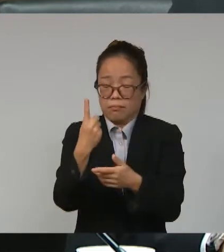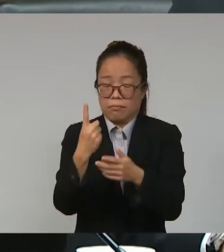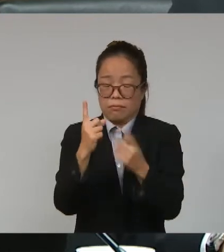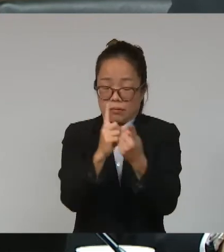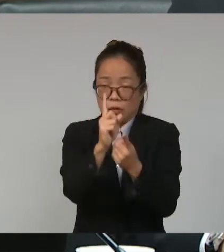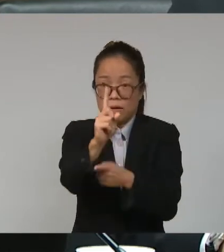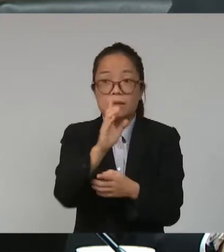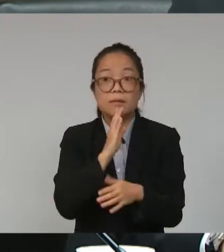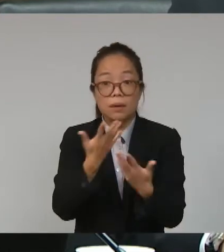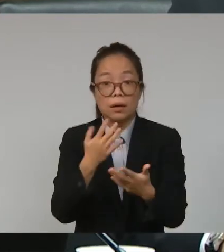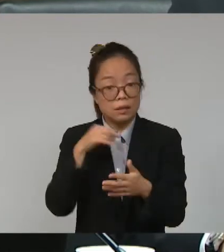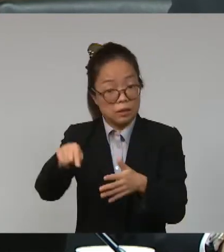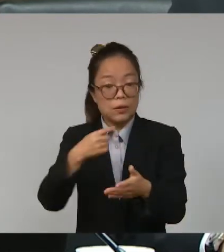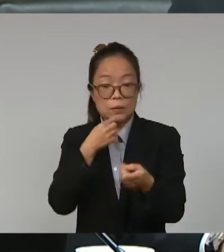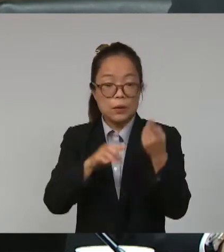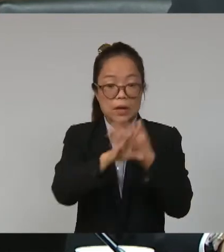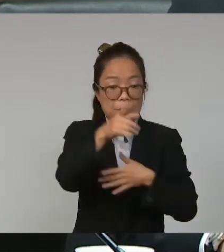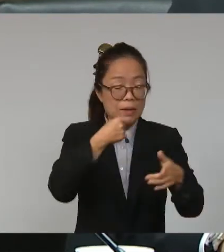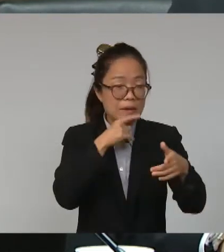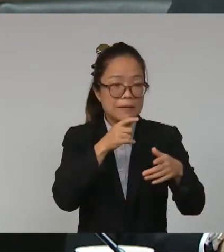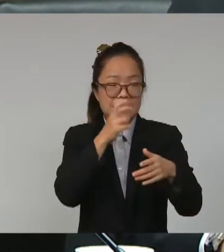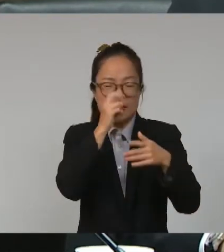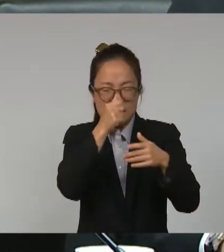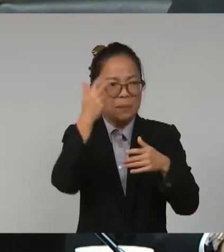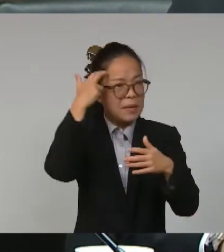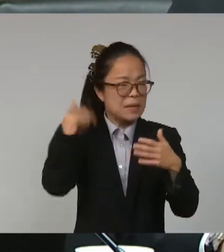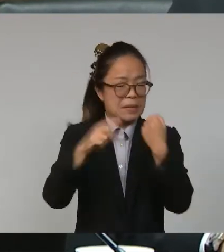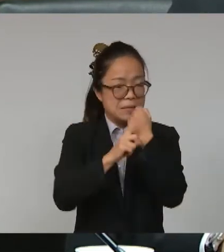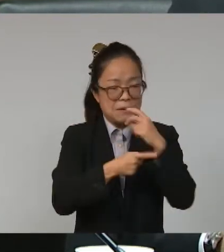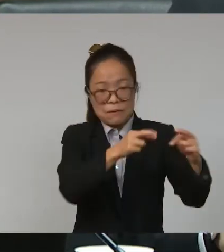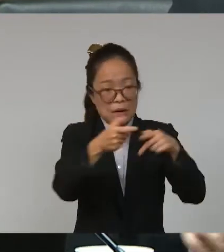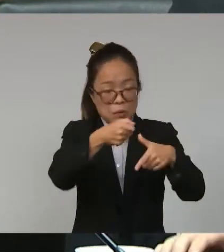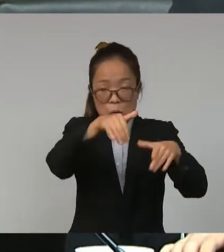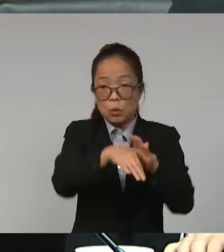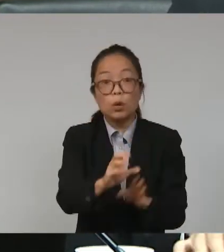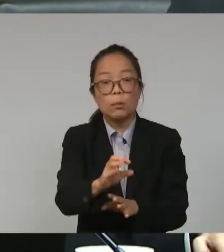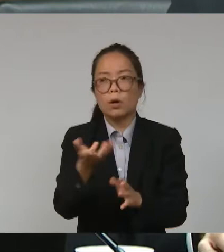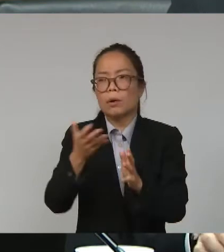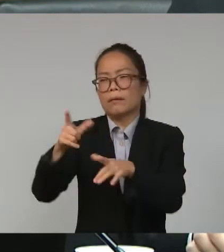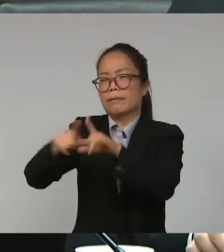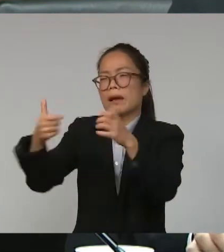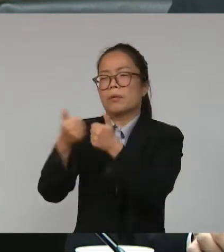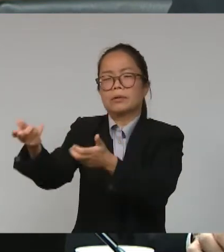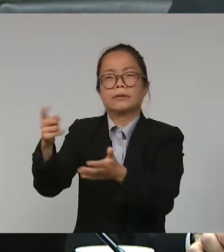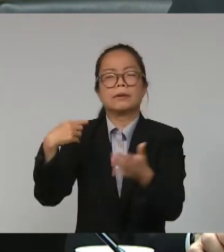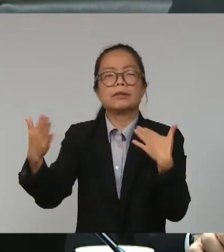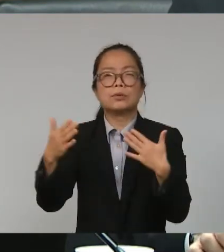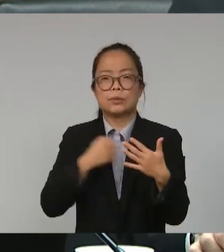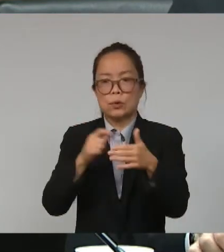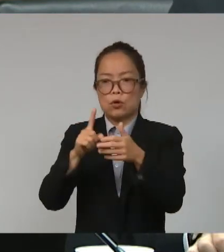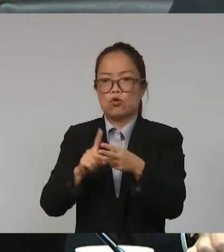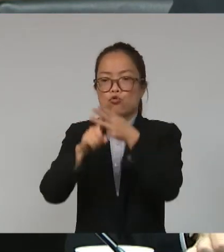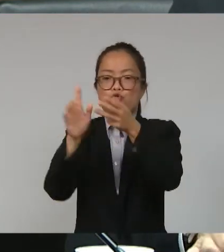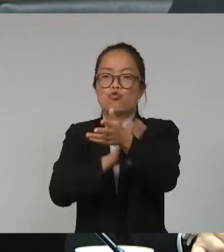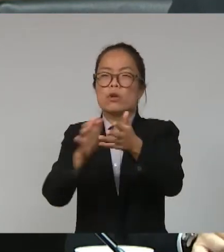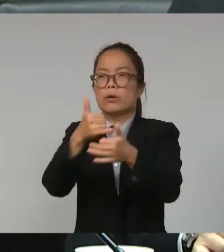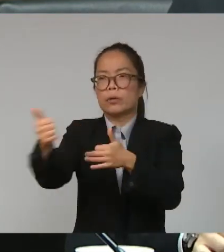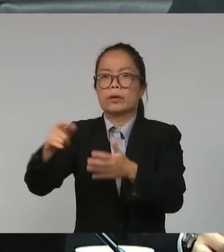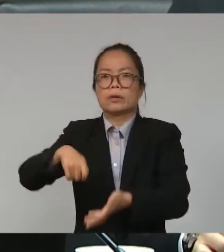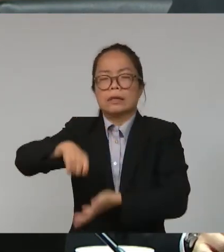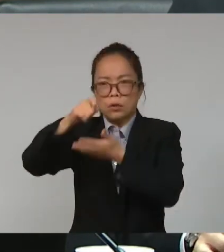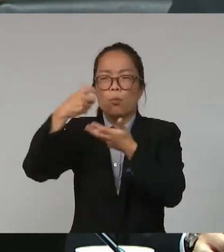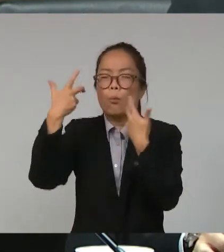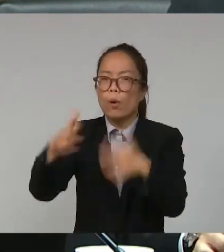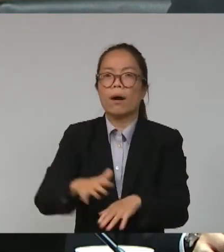你这个是不是涉及到修宪公投案？如同我们刚刚所说哈，实际上大会也很清楚，大会的主委也讲了，李主委也